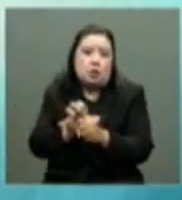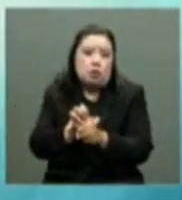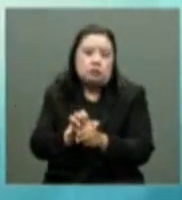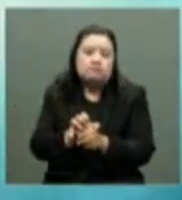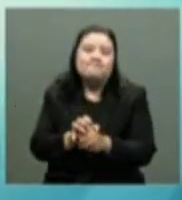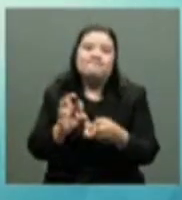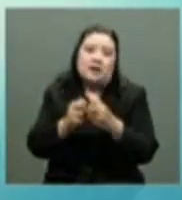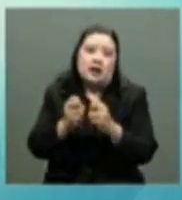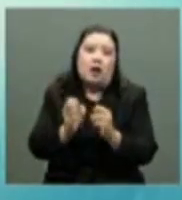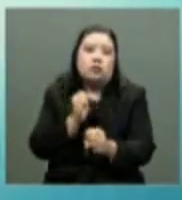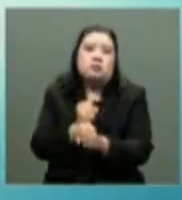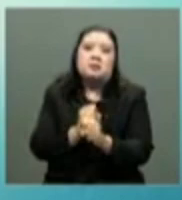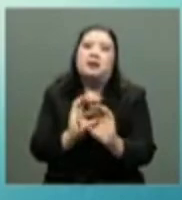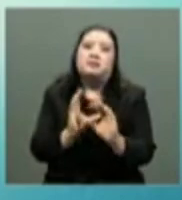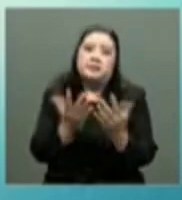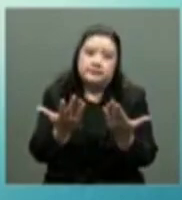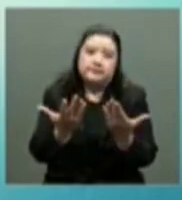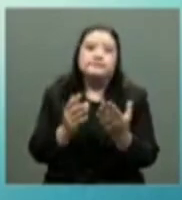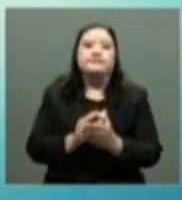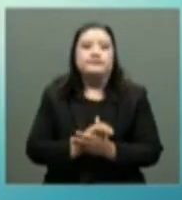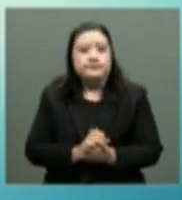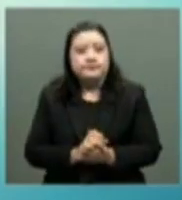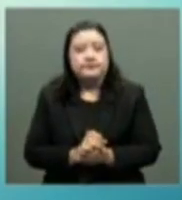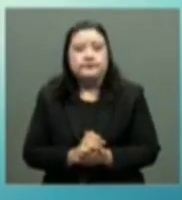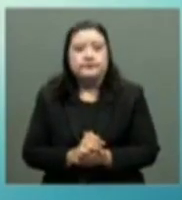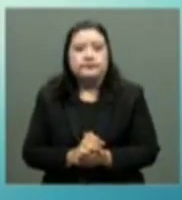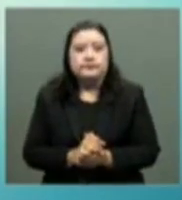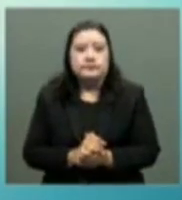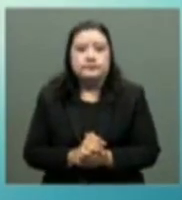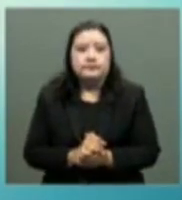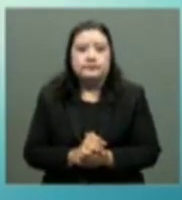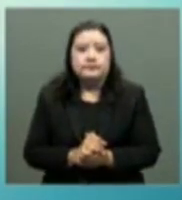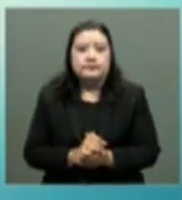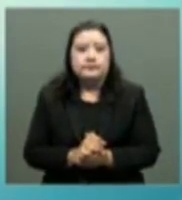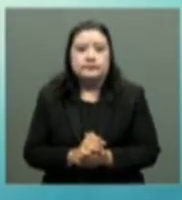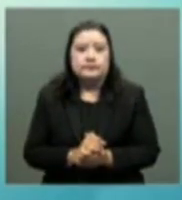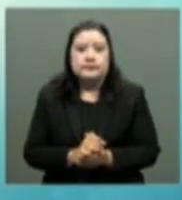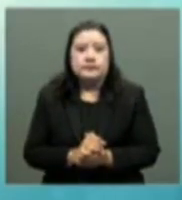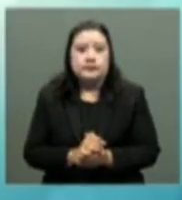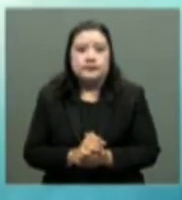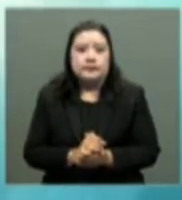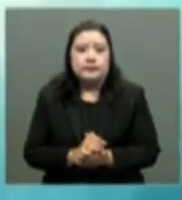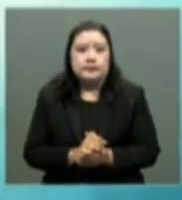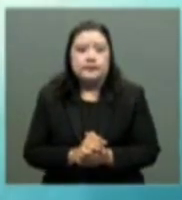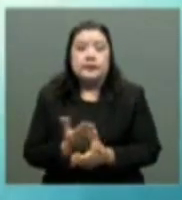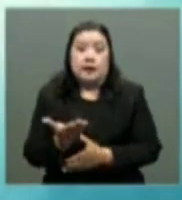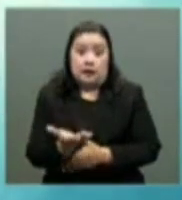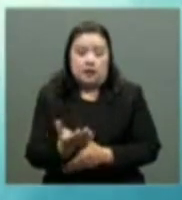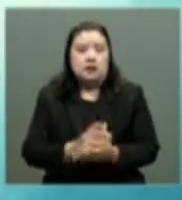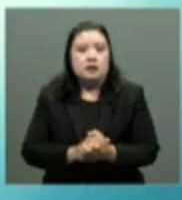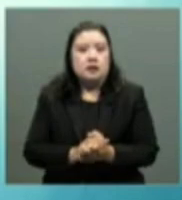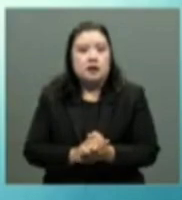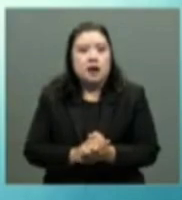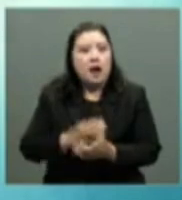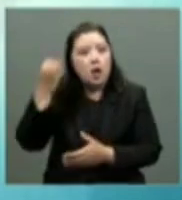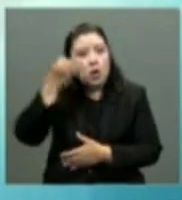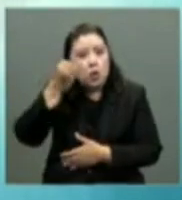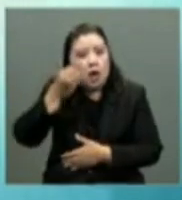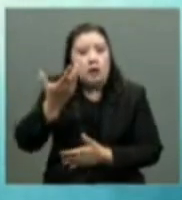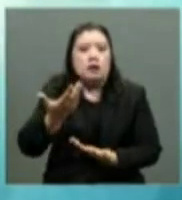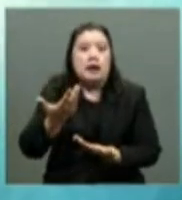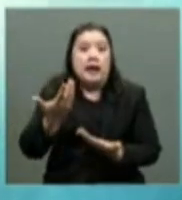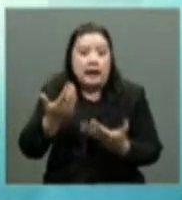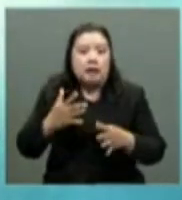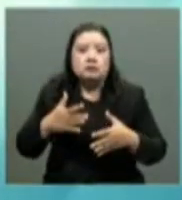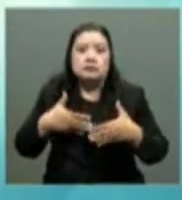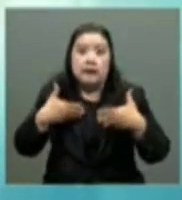ปัญหาขึ้นมาได้นะครับครับไปดูตัวเลขจำนวนผู้ป่วยหายต่อวันแล้วก็ผู้รักษาหายสะ